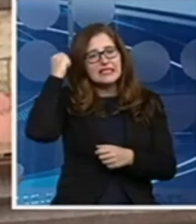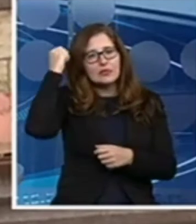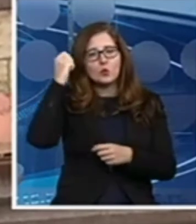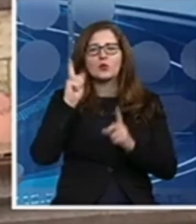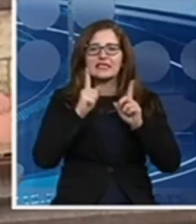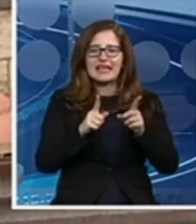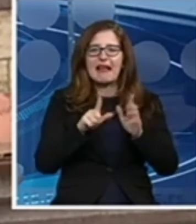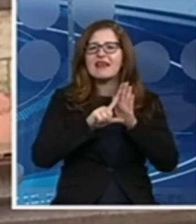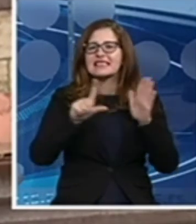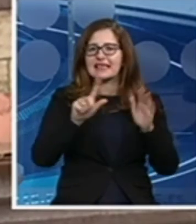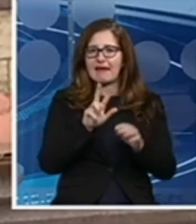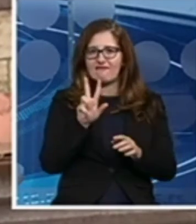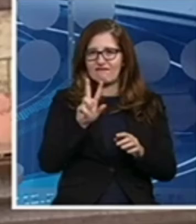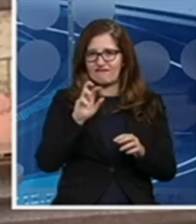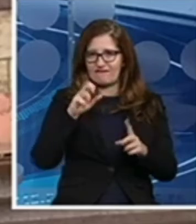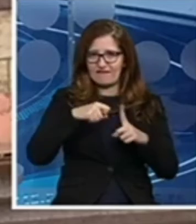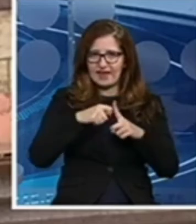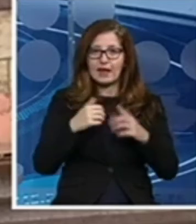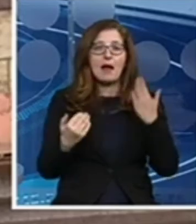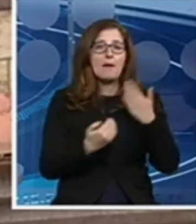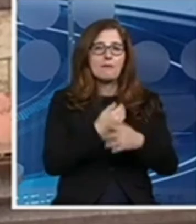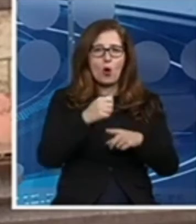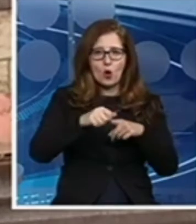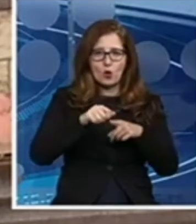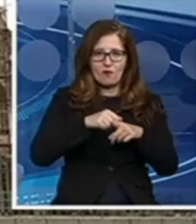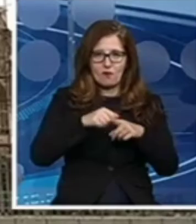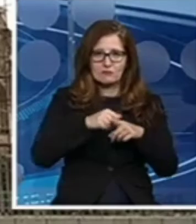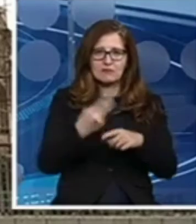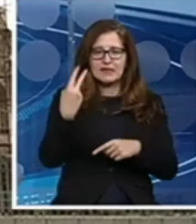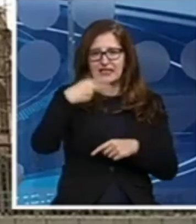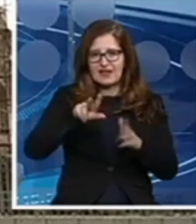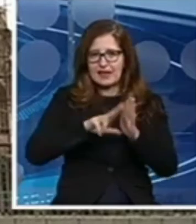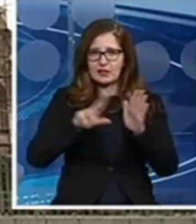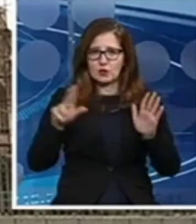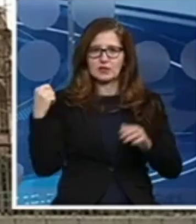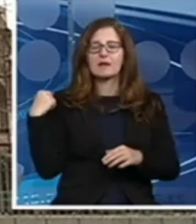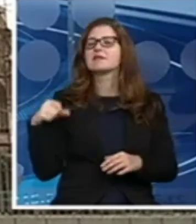17. veku. Njegova ponovna izgradnja počela je 2018. godine.